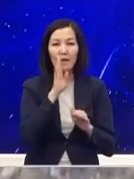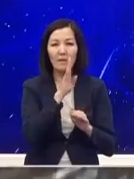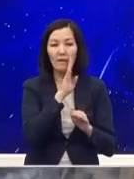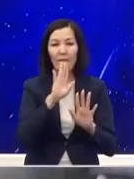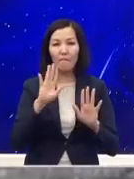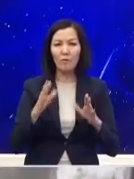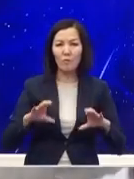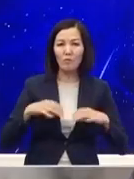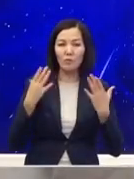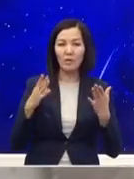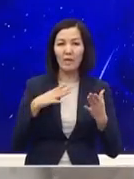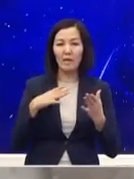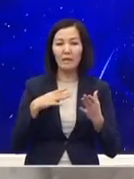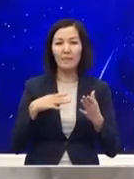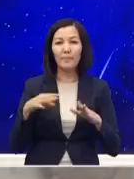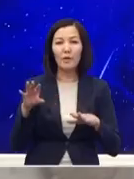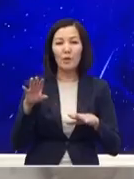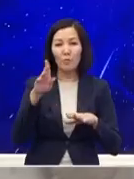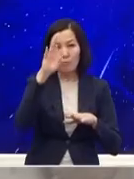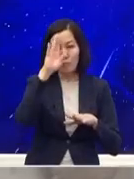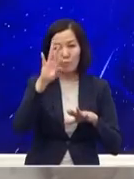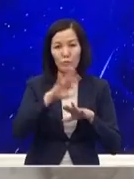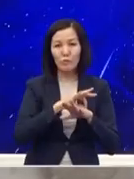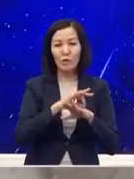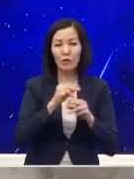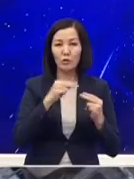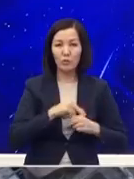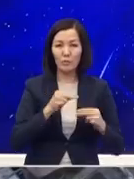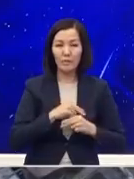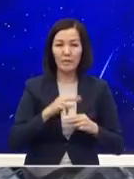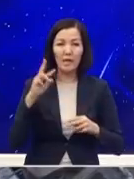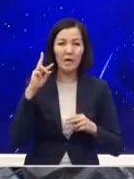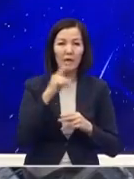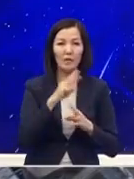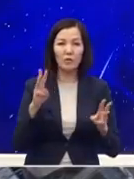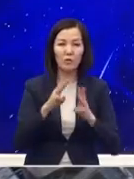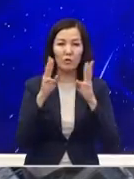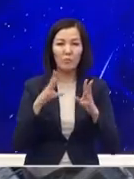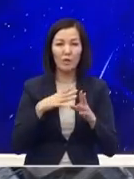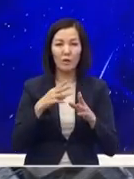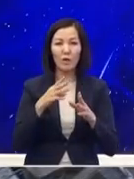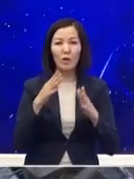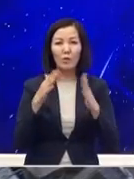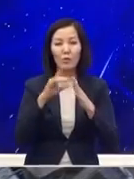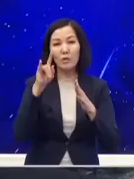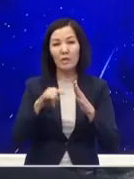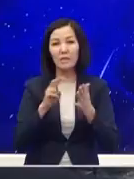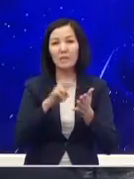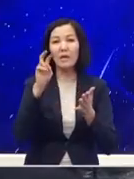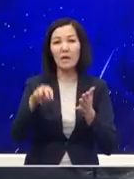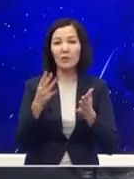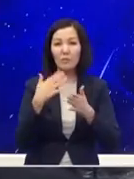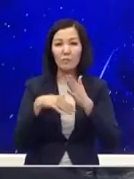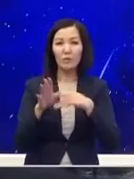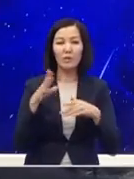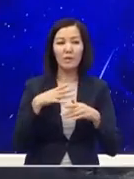шырган. Сол түнү отагасы жумуста болупту. Кара түтүн мен ыскыр сауында калган жануя үй терезесин сындырып кутулган. Кешкисин